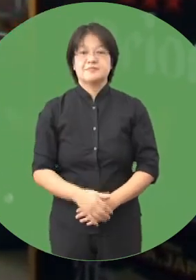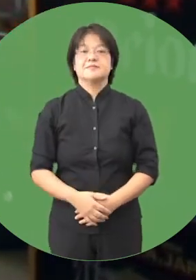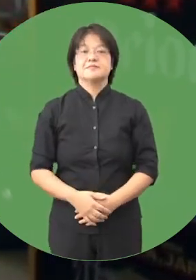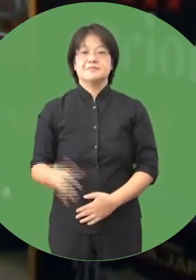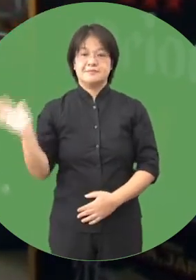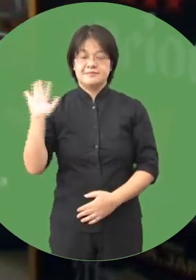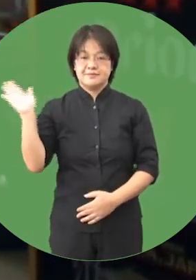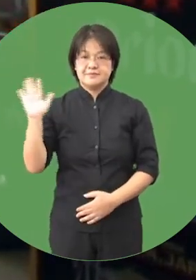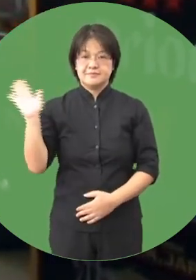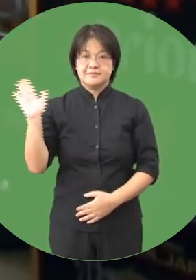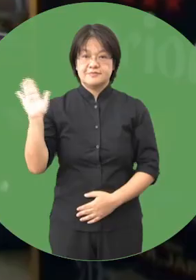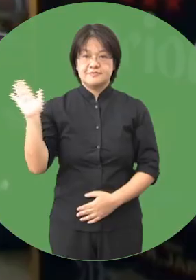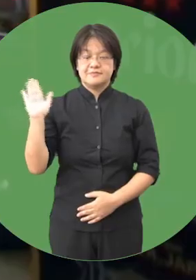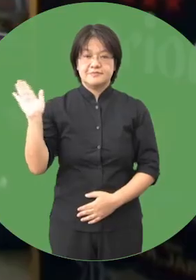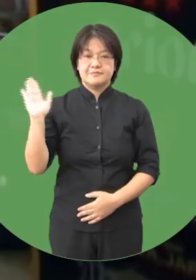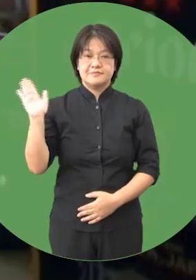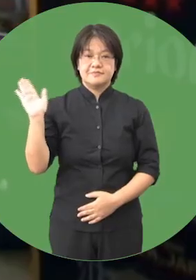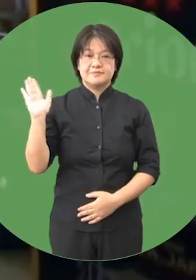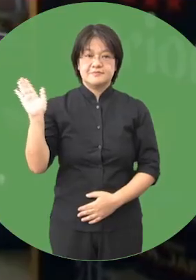ん